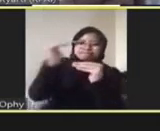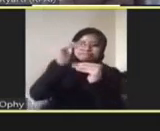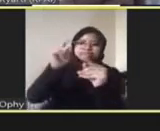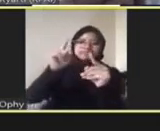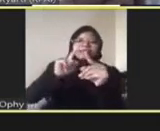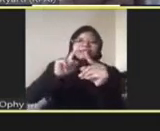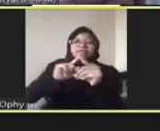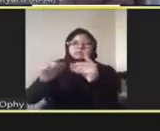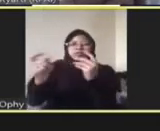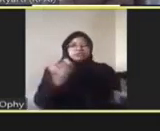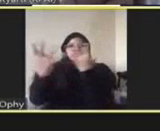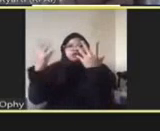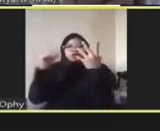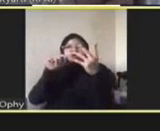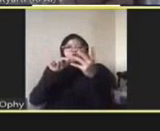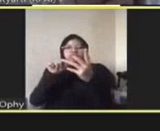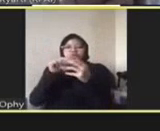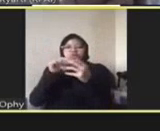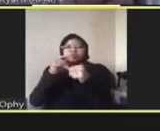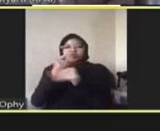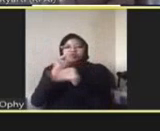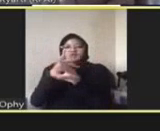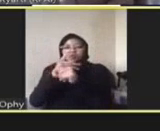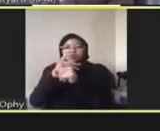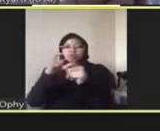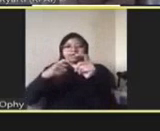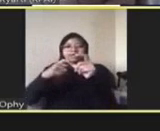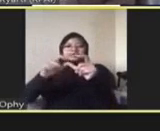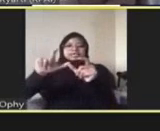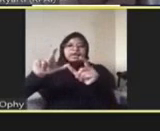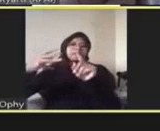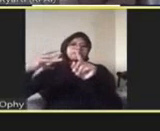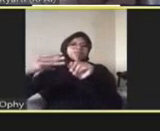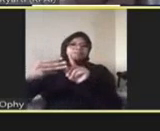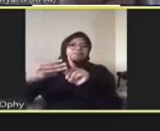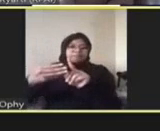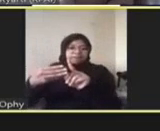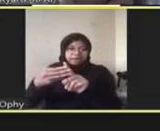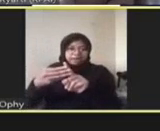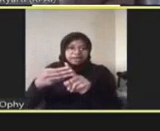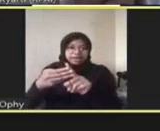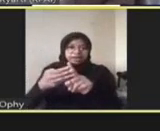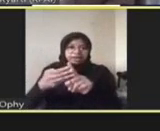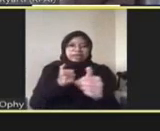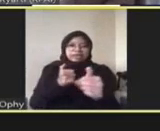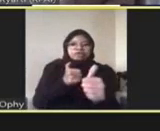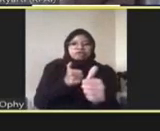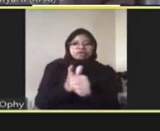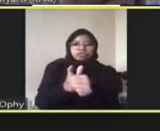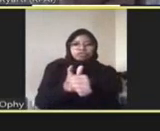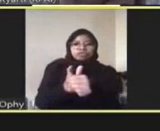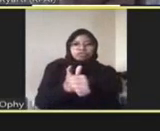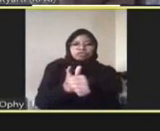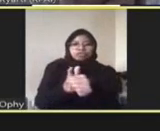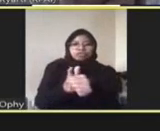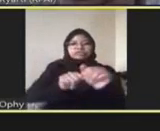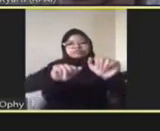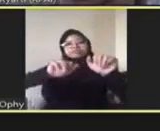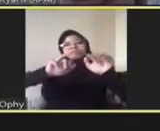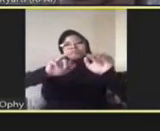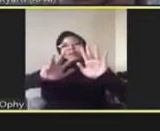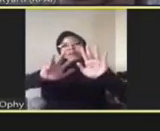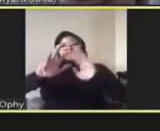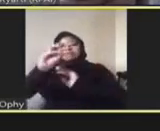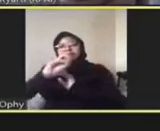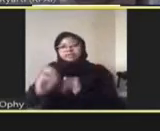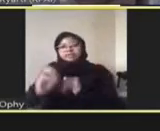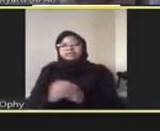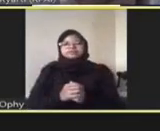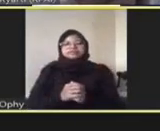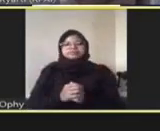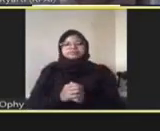terkejut juga bahwa guru SLB itu juga berpartisipasi hingga 9%. Next.